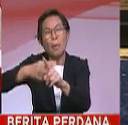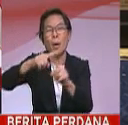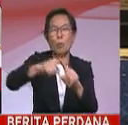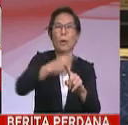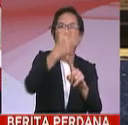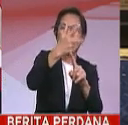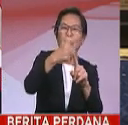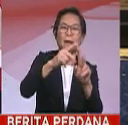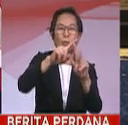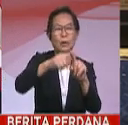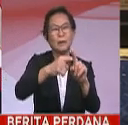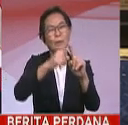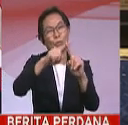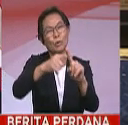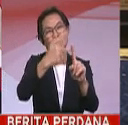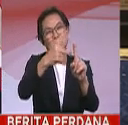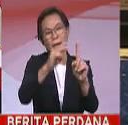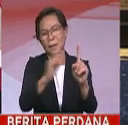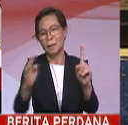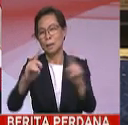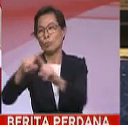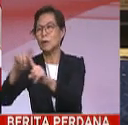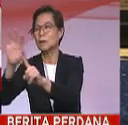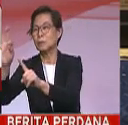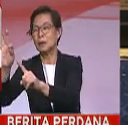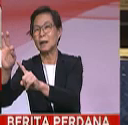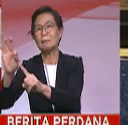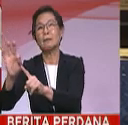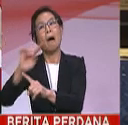bulan Mac hingga September 2020.